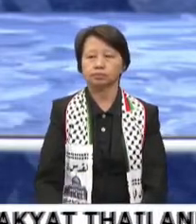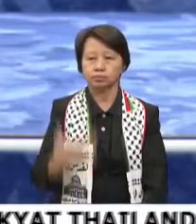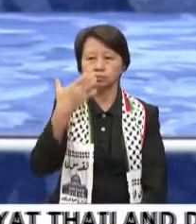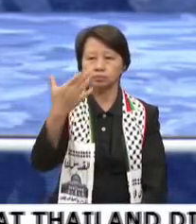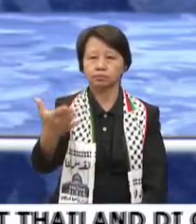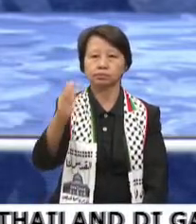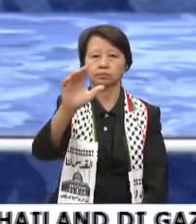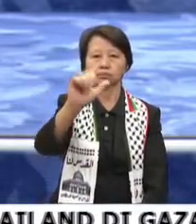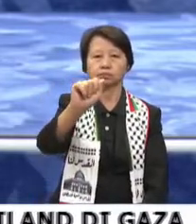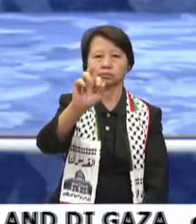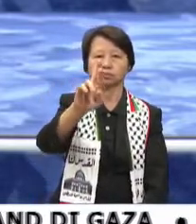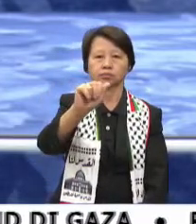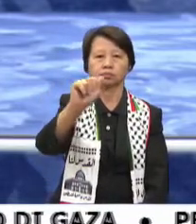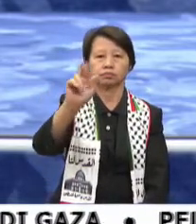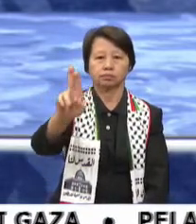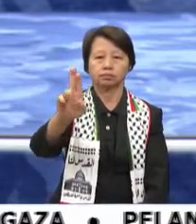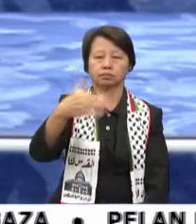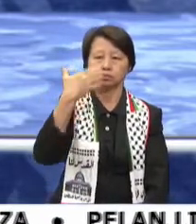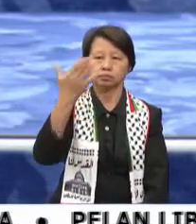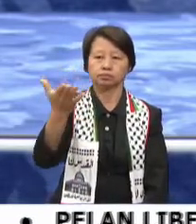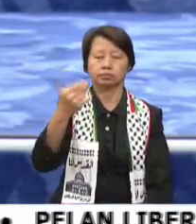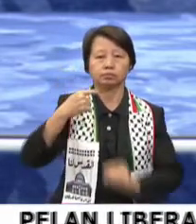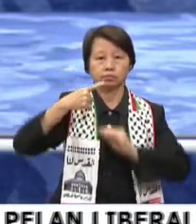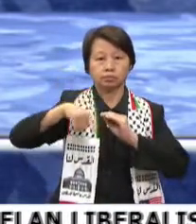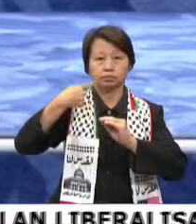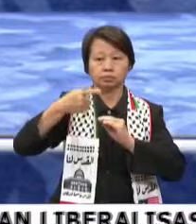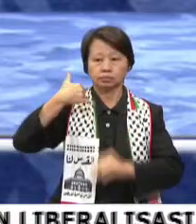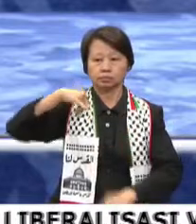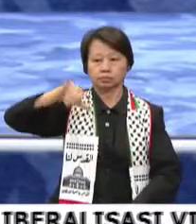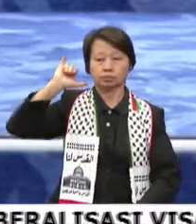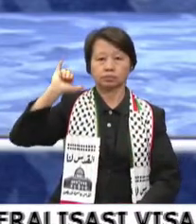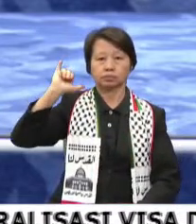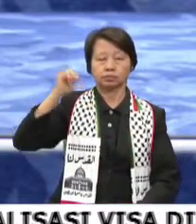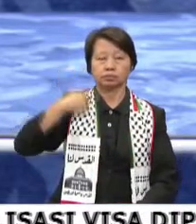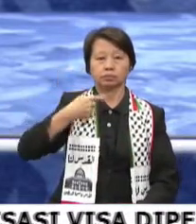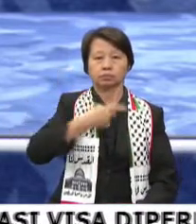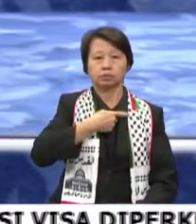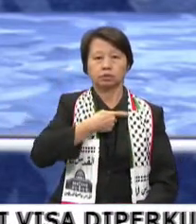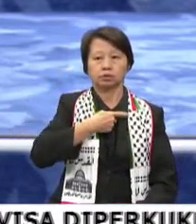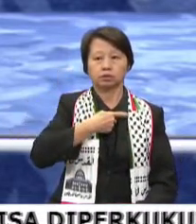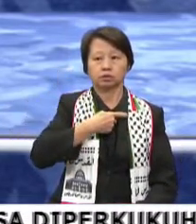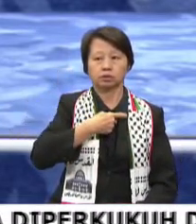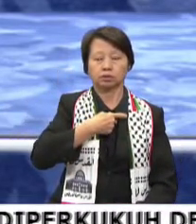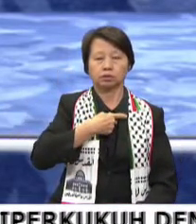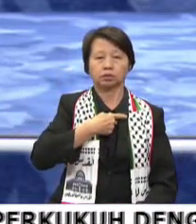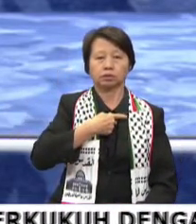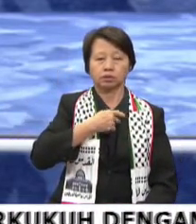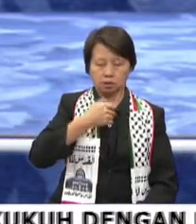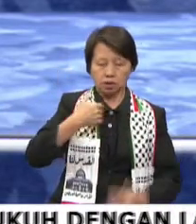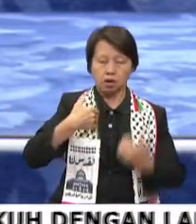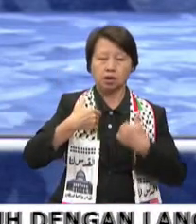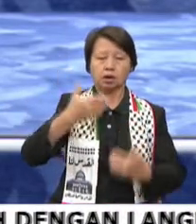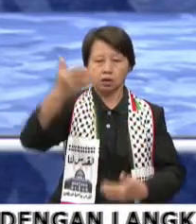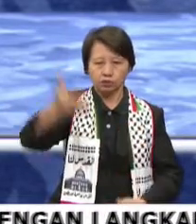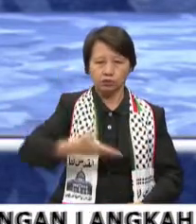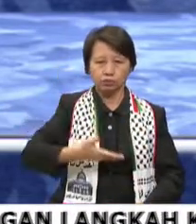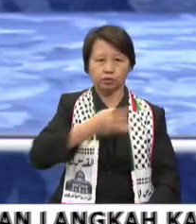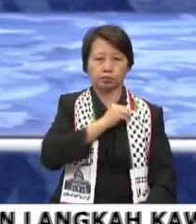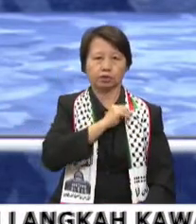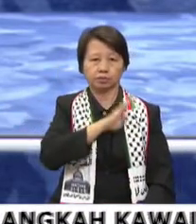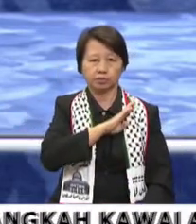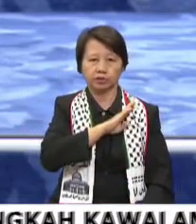arau tentang semalam tu kita tidak kita kita hanya jemput menteri-menteri besar dan